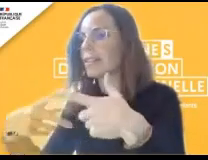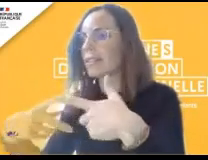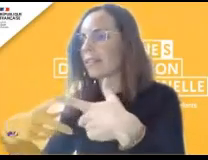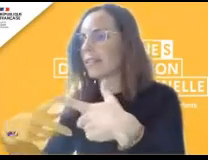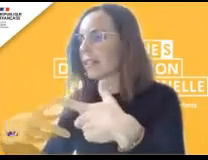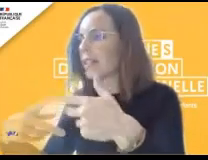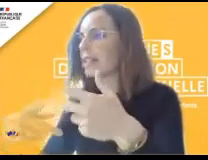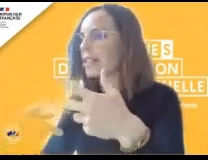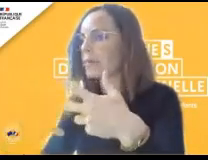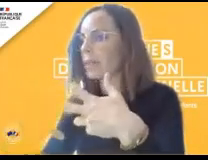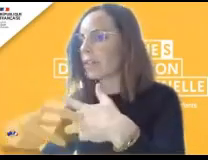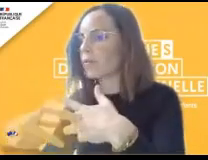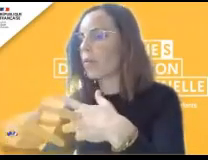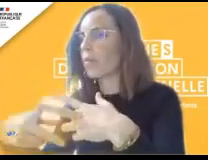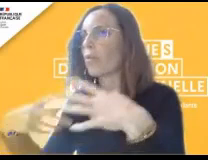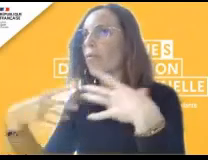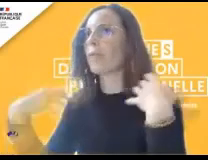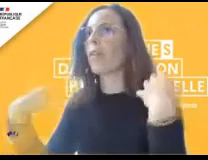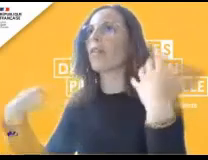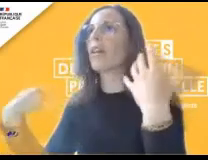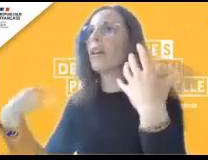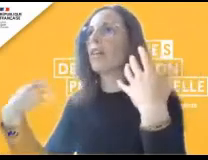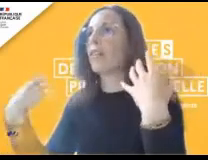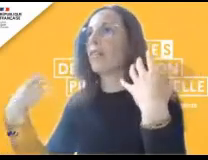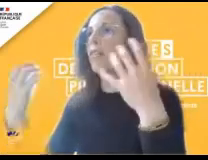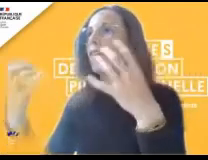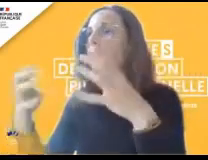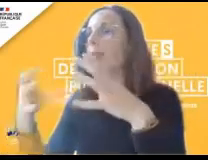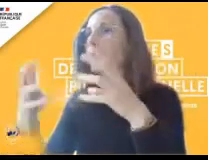personnalité, ses intérêts, ses aspirations, pour vraiment